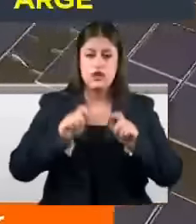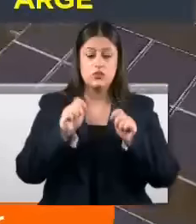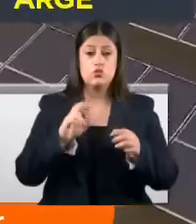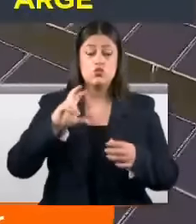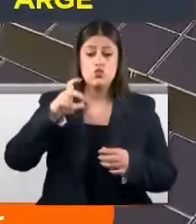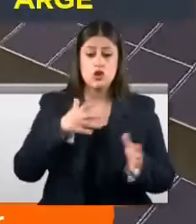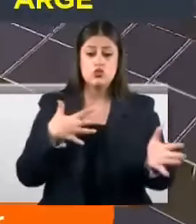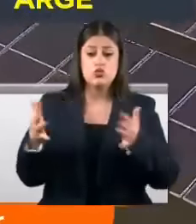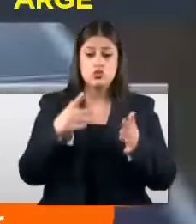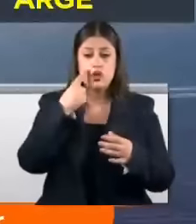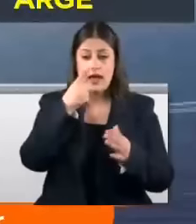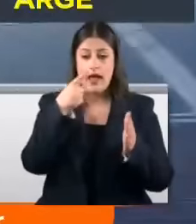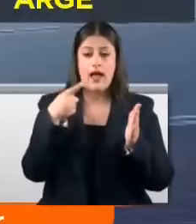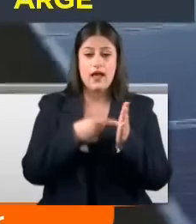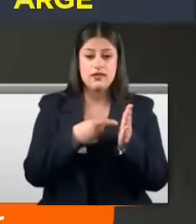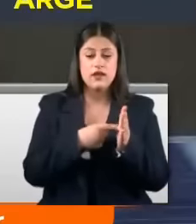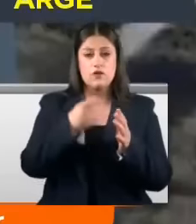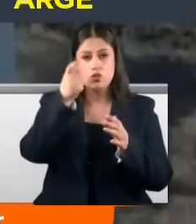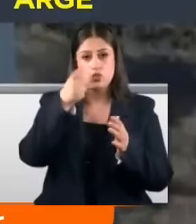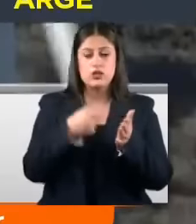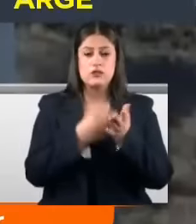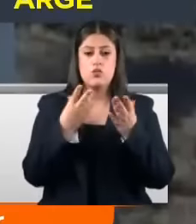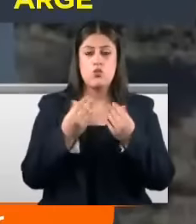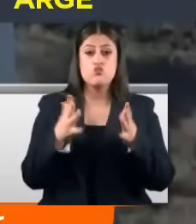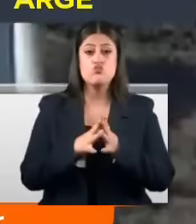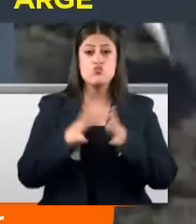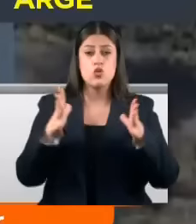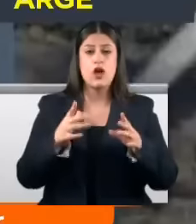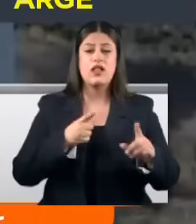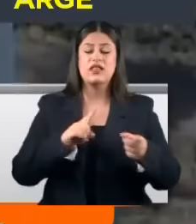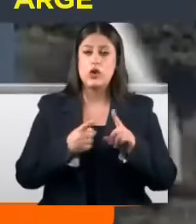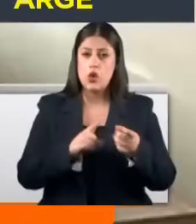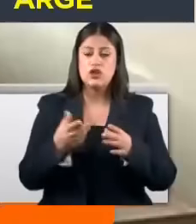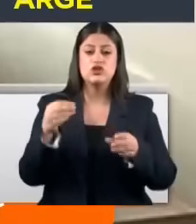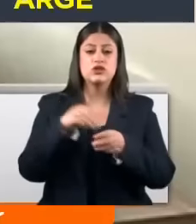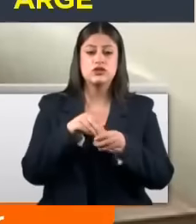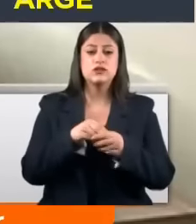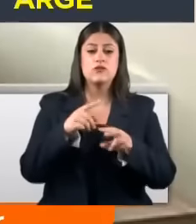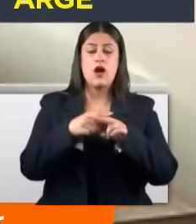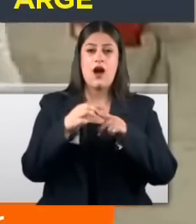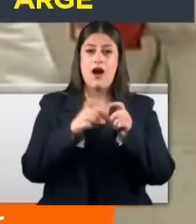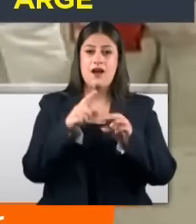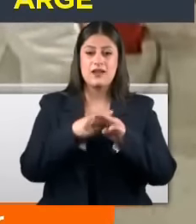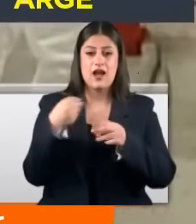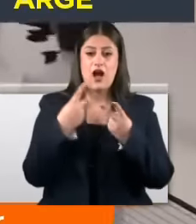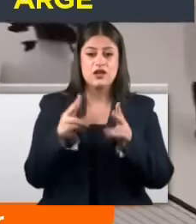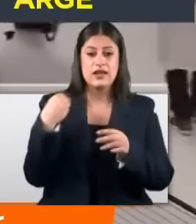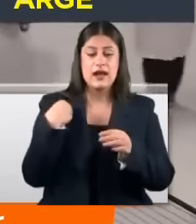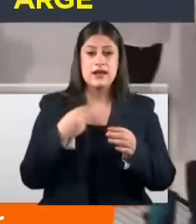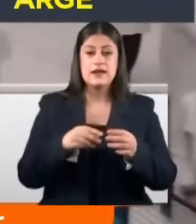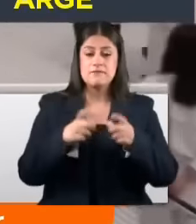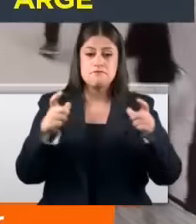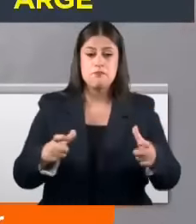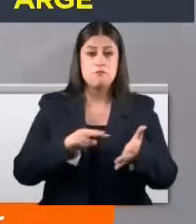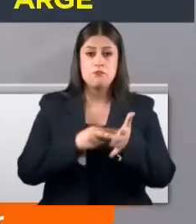rüzgar enerjisinde de hedef yerli marka olmak. Büyük teknoloji firmalarının Ar-Ge faaliyetleri için kuracağı yeni merkezlerdeki personel